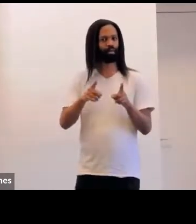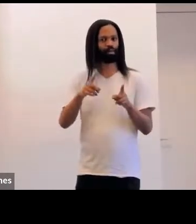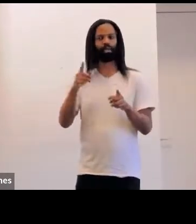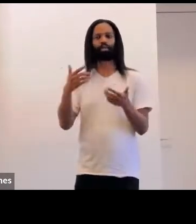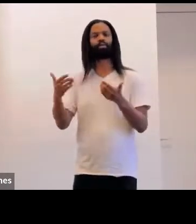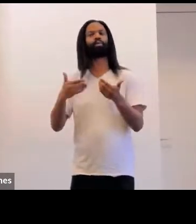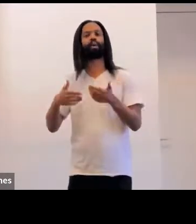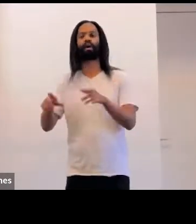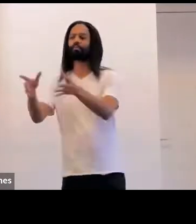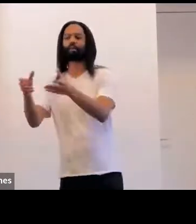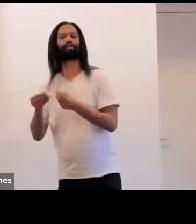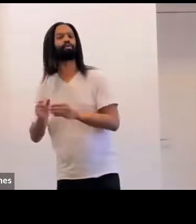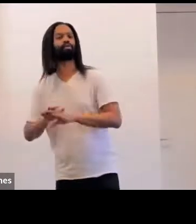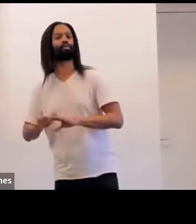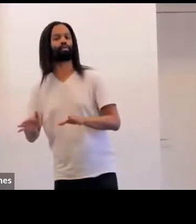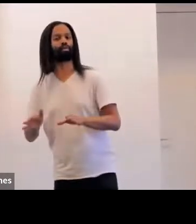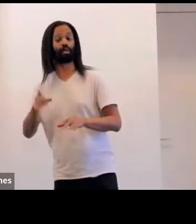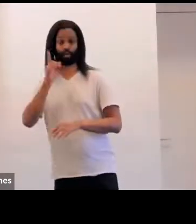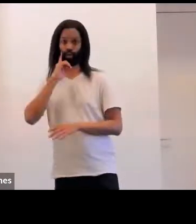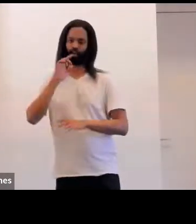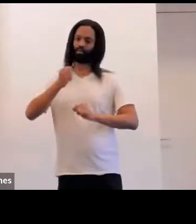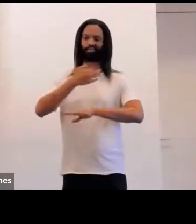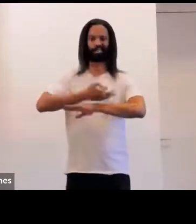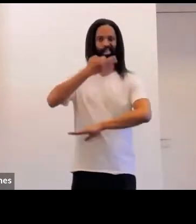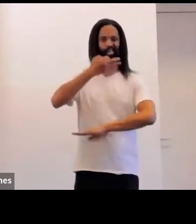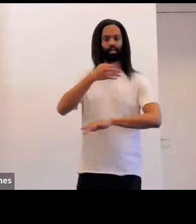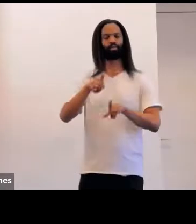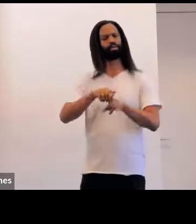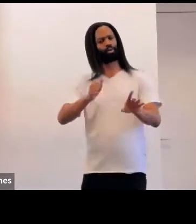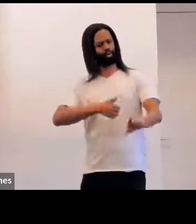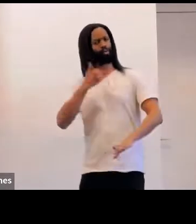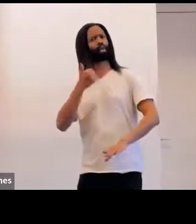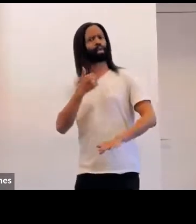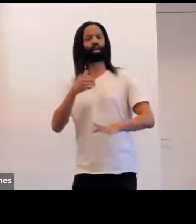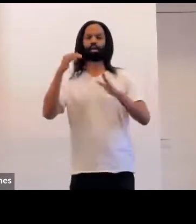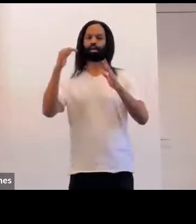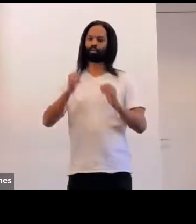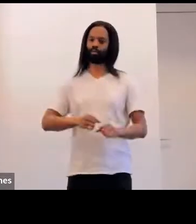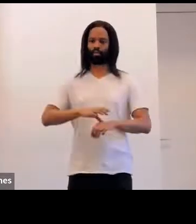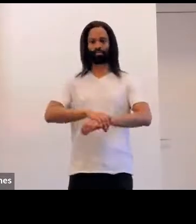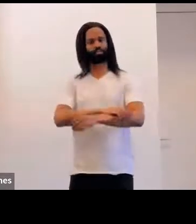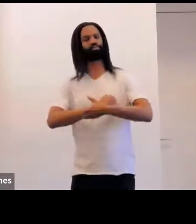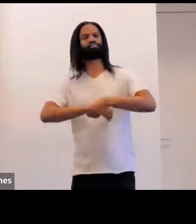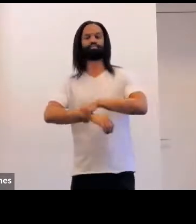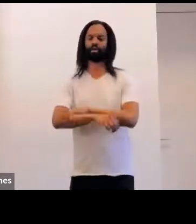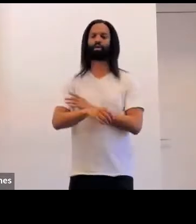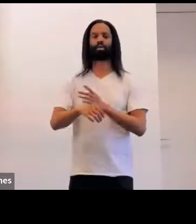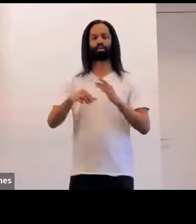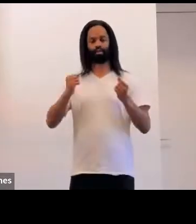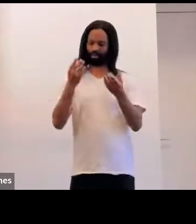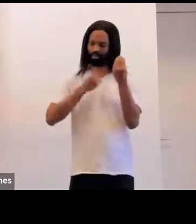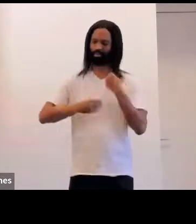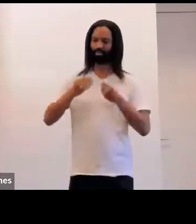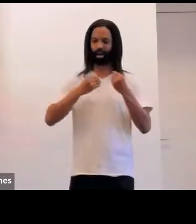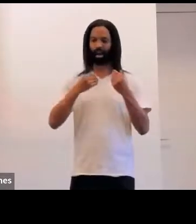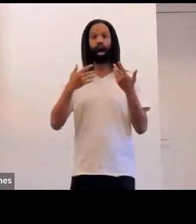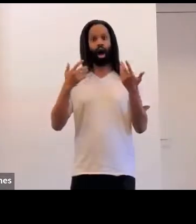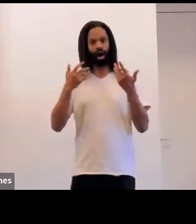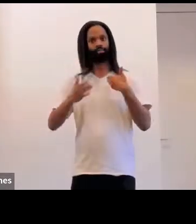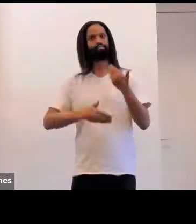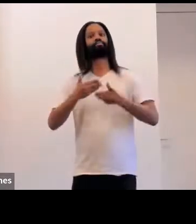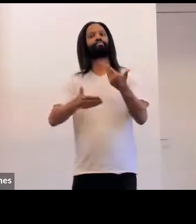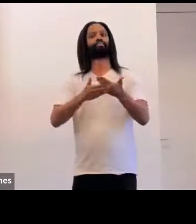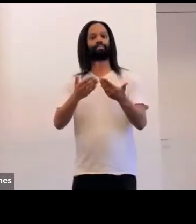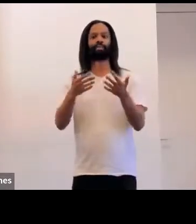la dignité à travers l'autonomie de leur logement, la capacité à prendre soin d'eux-mêmes et de se reconstruire socialement sur le